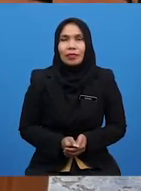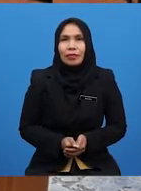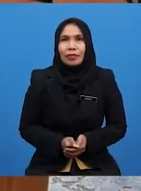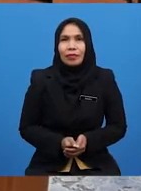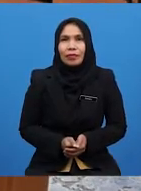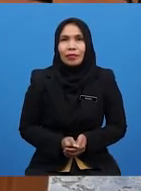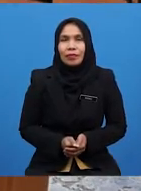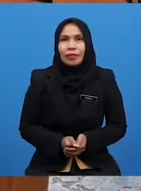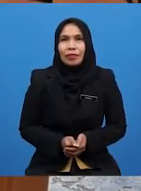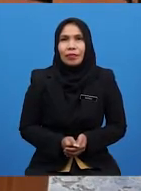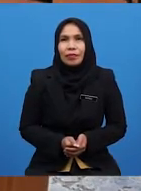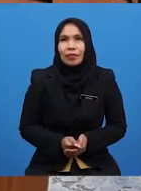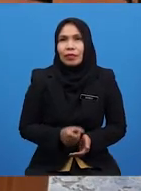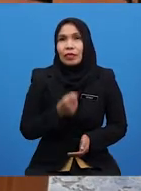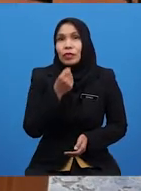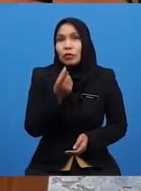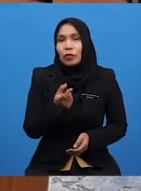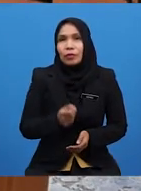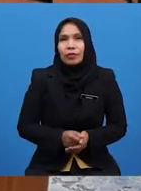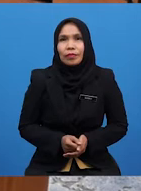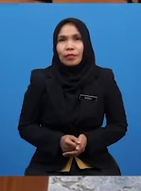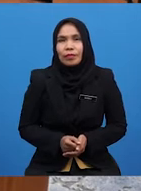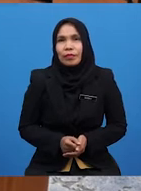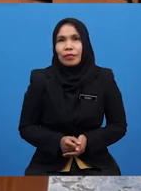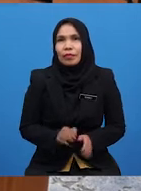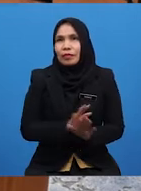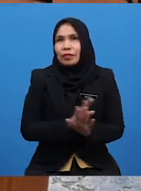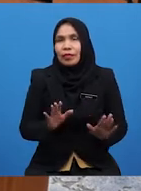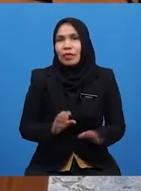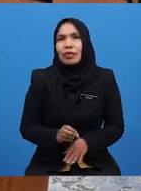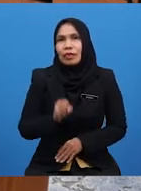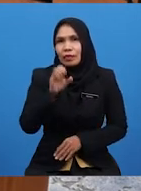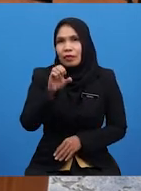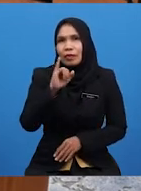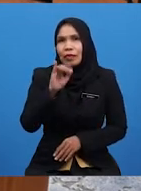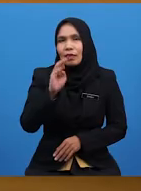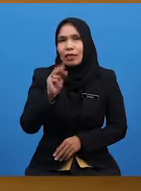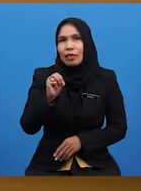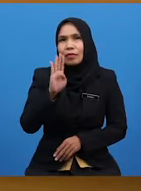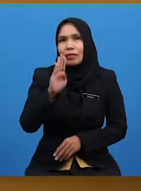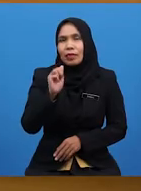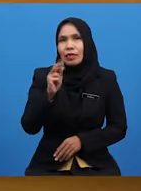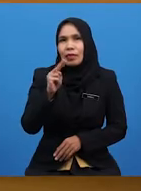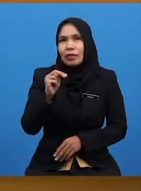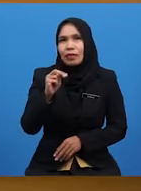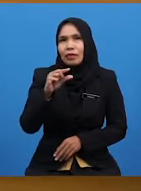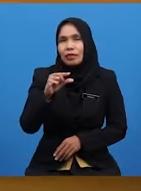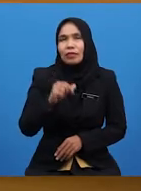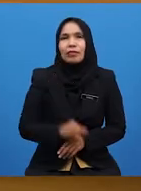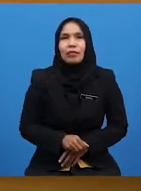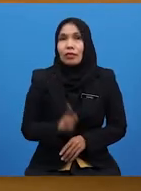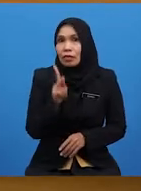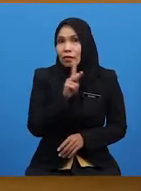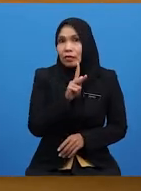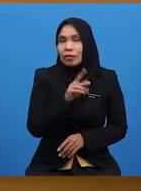simetri lebih tepat disebut sebagai tidak kiri dan kanan Hai misalnya pada